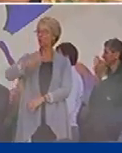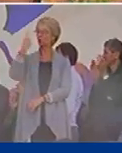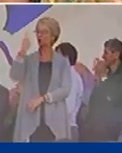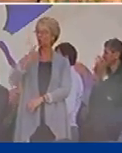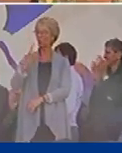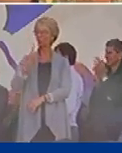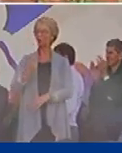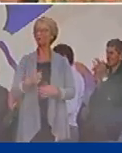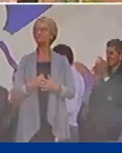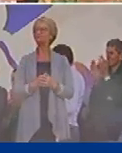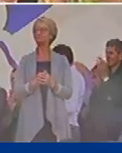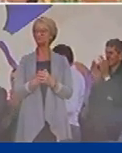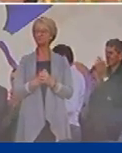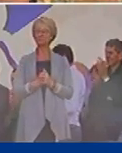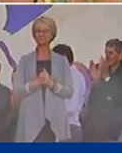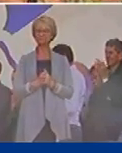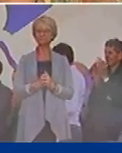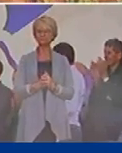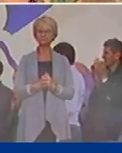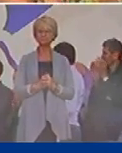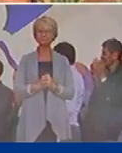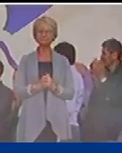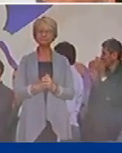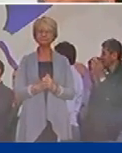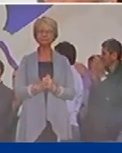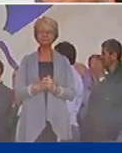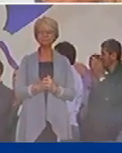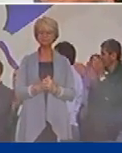non esisterebbe nulla di tutto ciò.